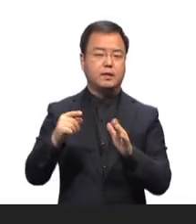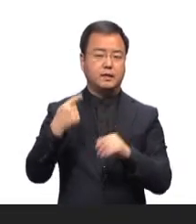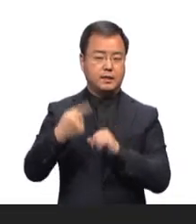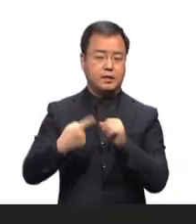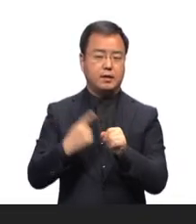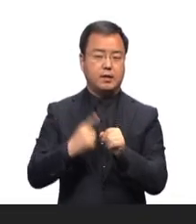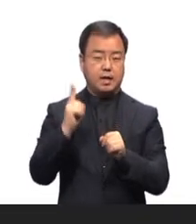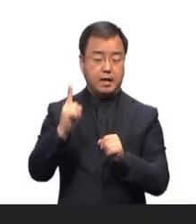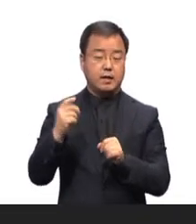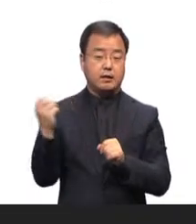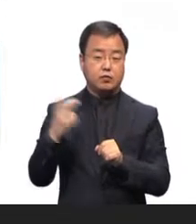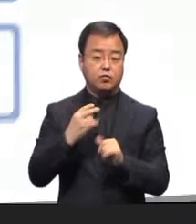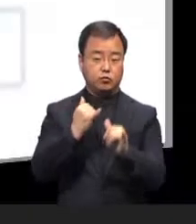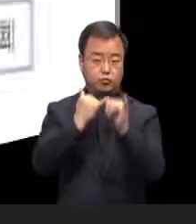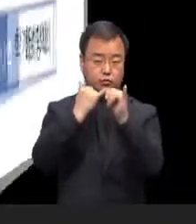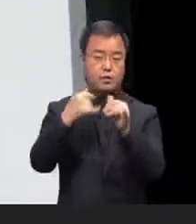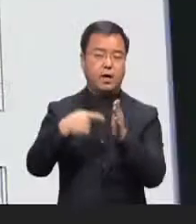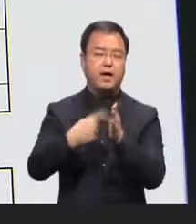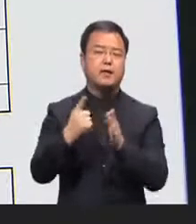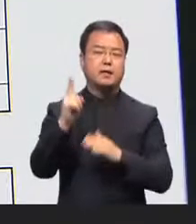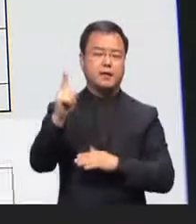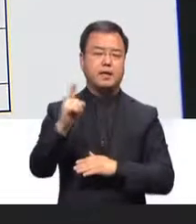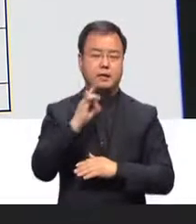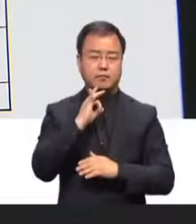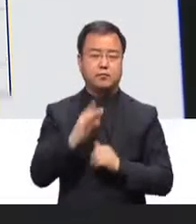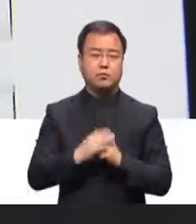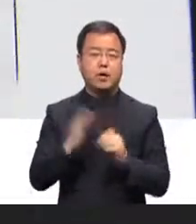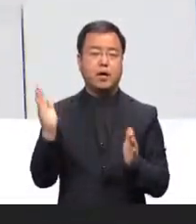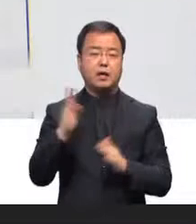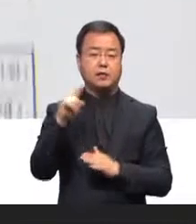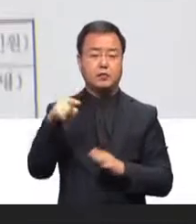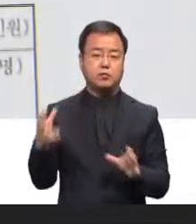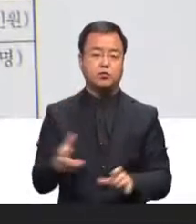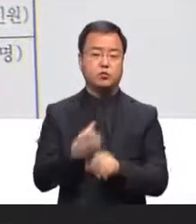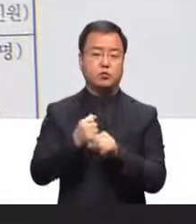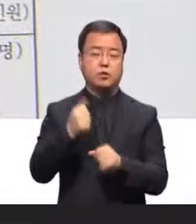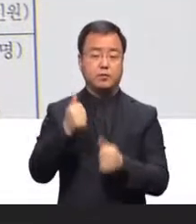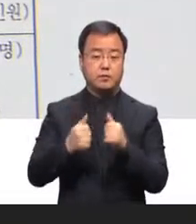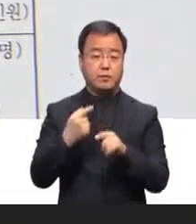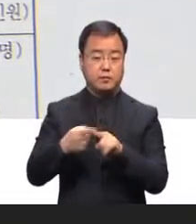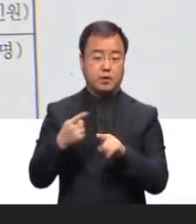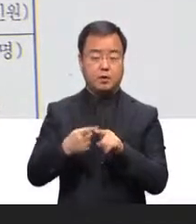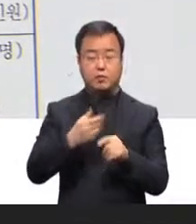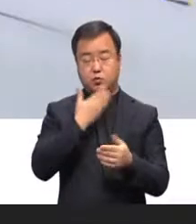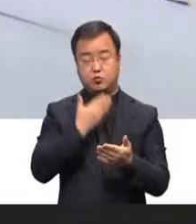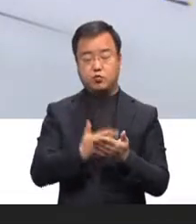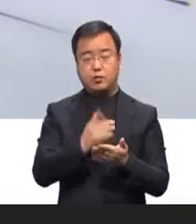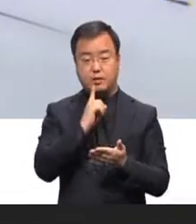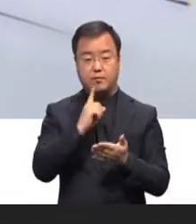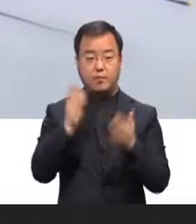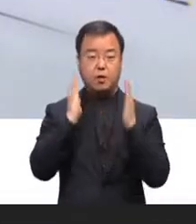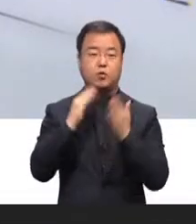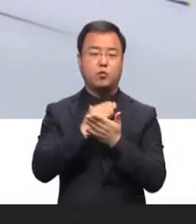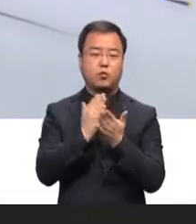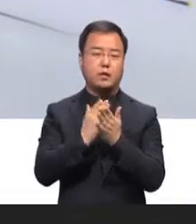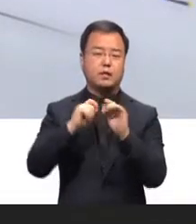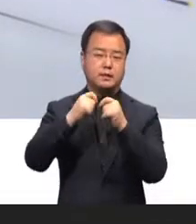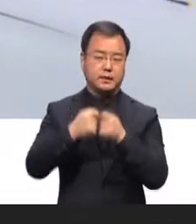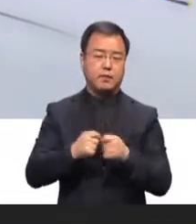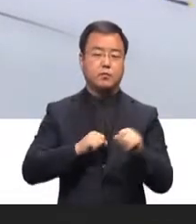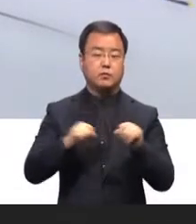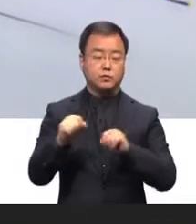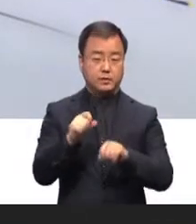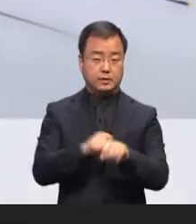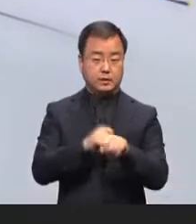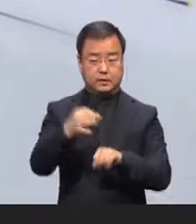하나만 기록할 수 있습니다 반면 학생부 종합 전형 에서 중요한 지표로 쓰이는 교과별 세부 능력 특기사항 기존 그대로